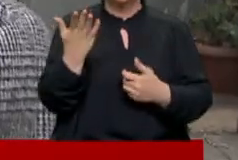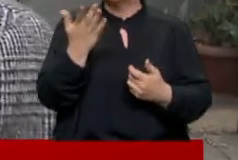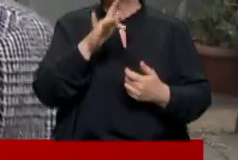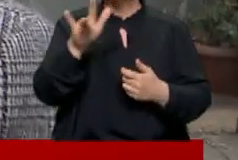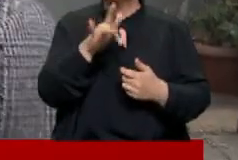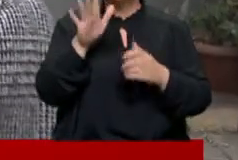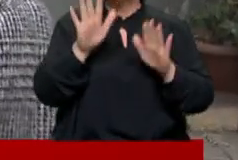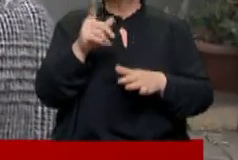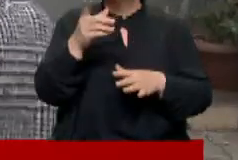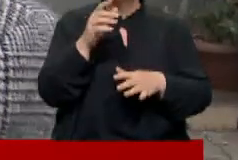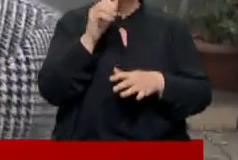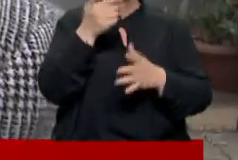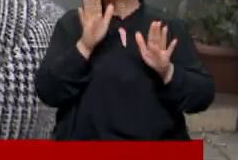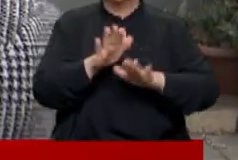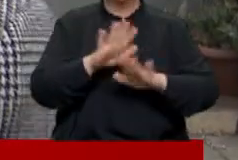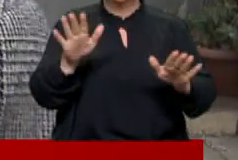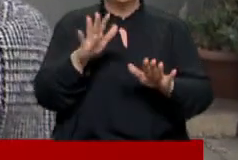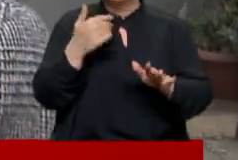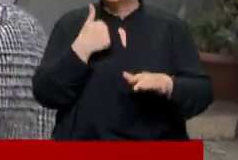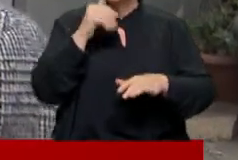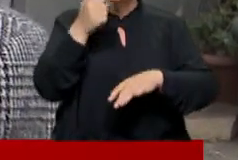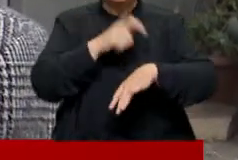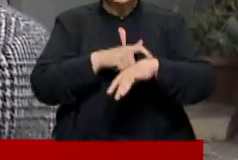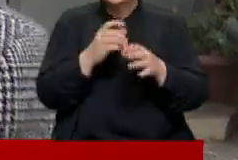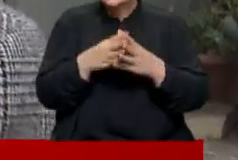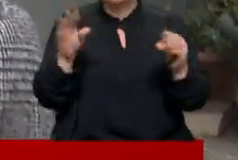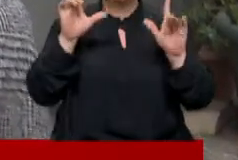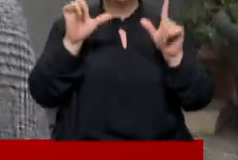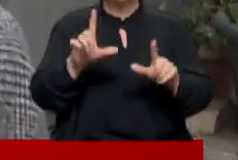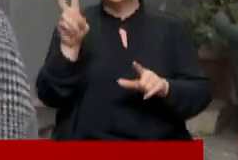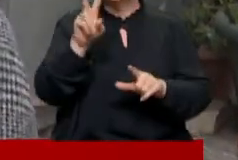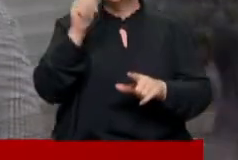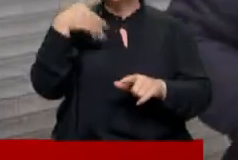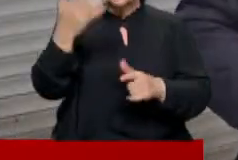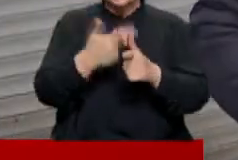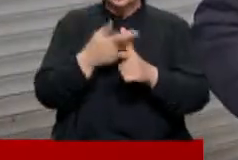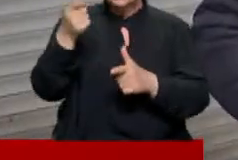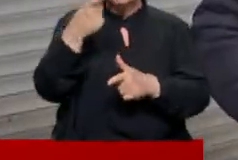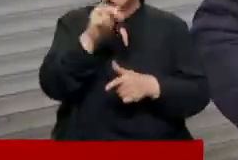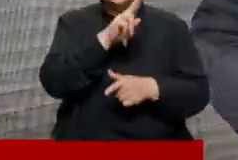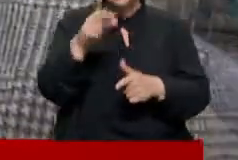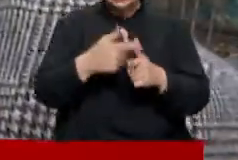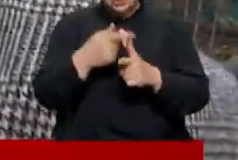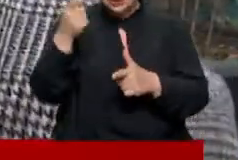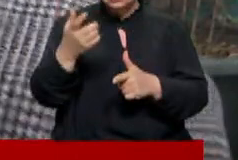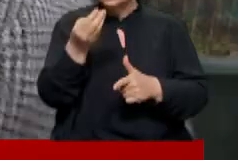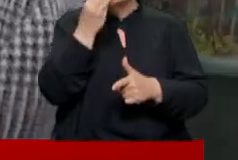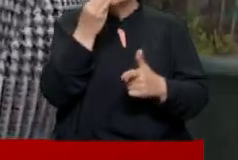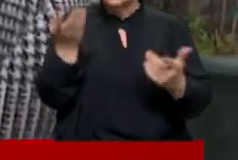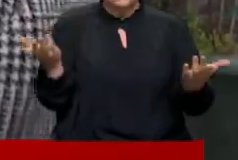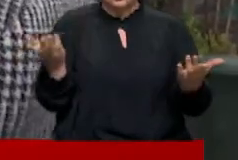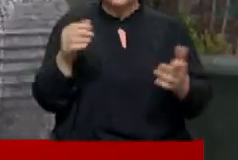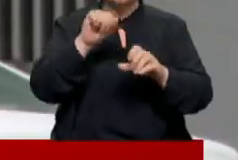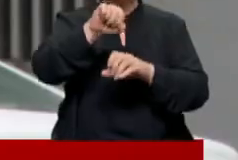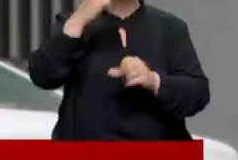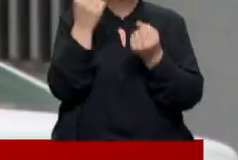işsiz kalabilirsiniz? Yani hiç kalamam çünkü benim hiç vakit kaybetmemem lazım. 20 gün sonra benim kiram. 1700 lira kiram var. Benim de gıdam yok.